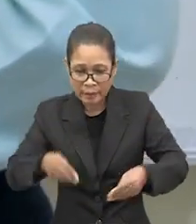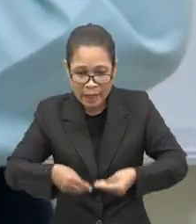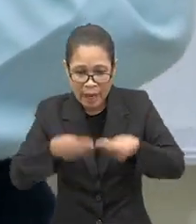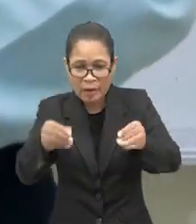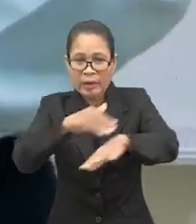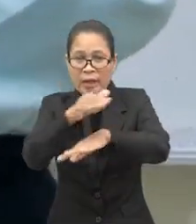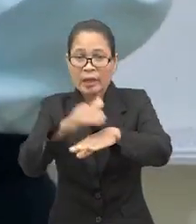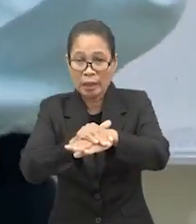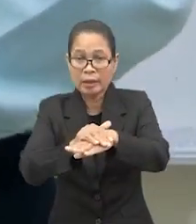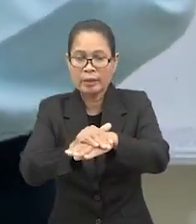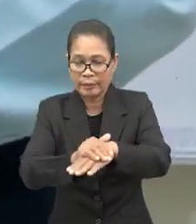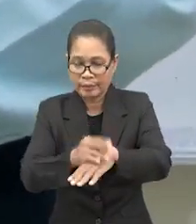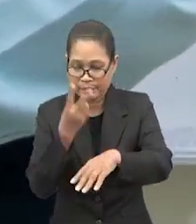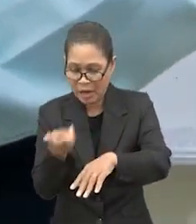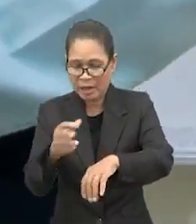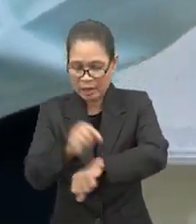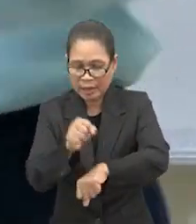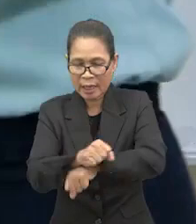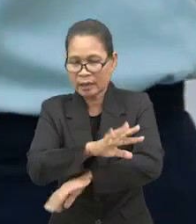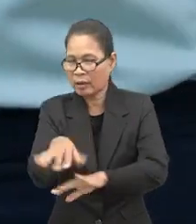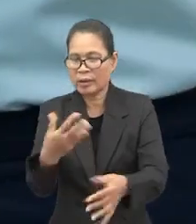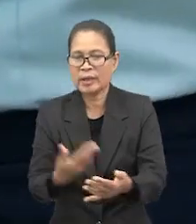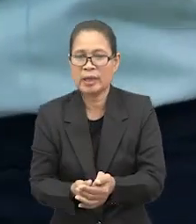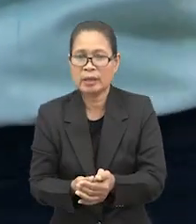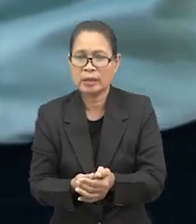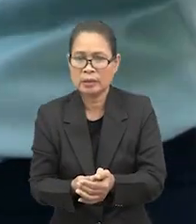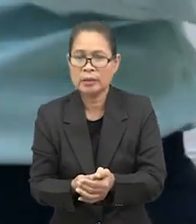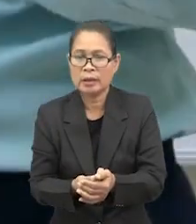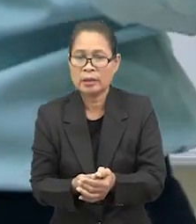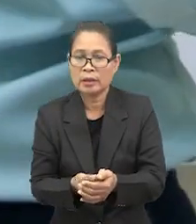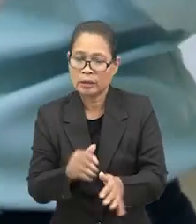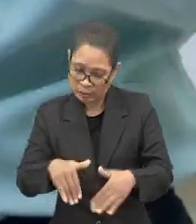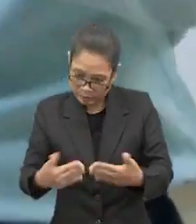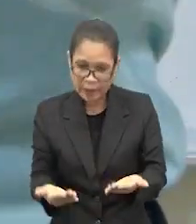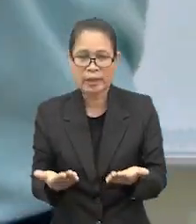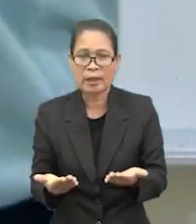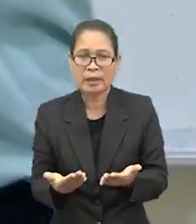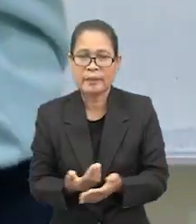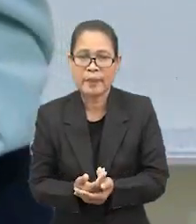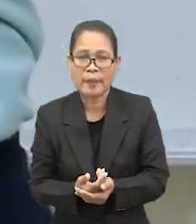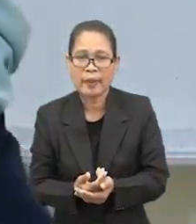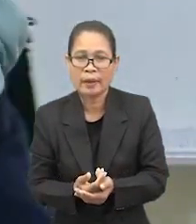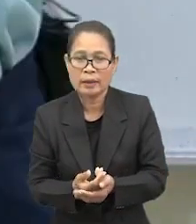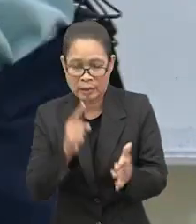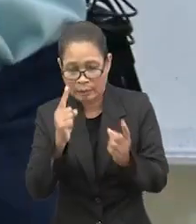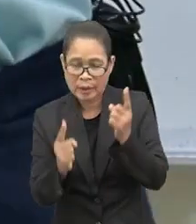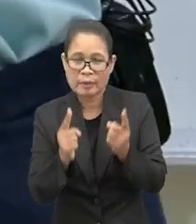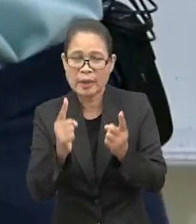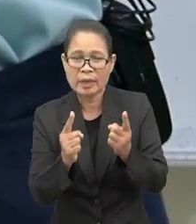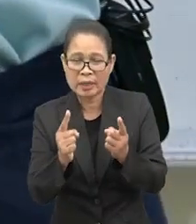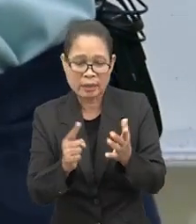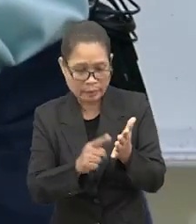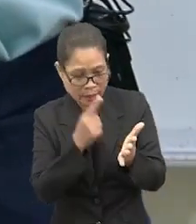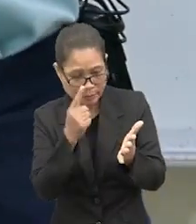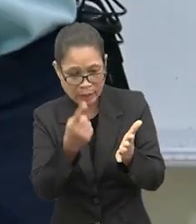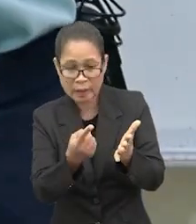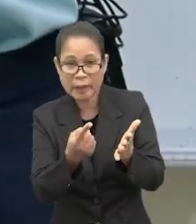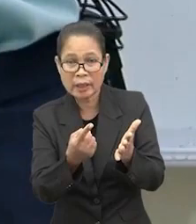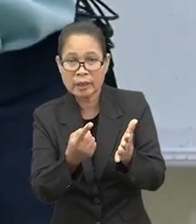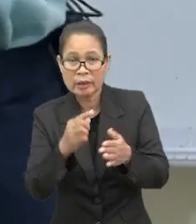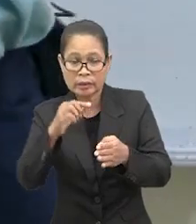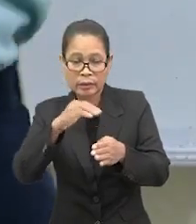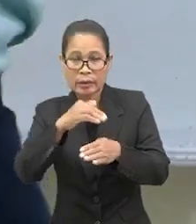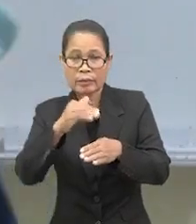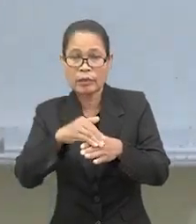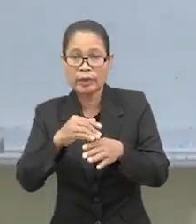nữ nơi khẳng lử chẳng mơ tay ca phá công tự ngọt nìa nhàng mạch đài. Tiếng